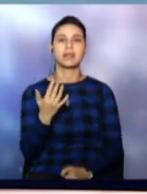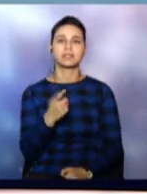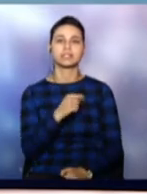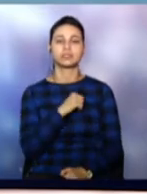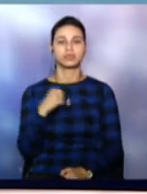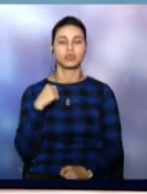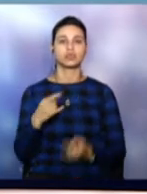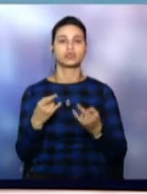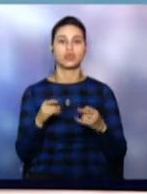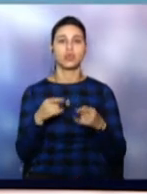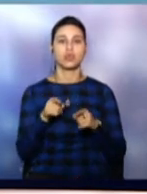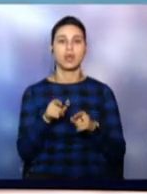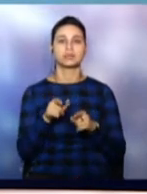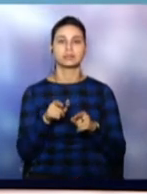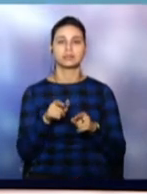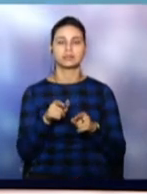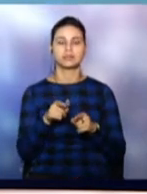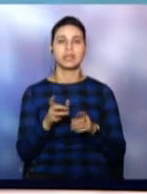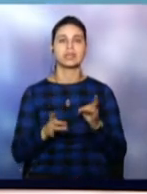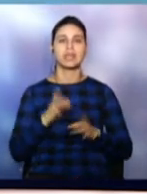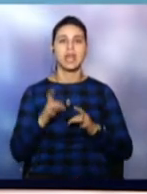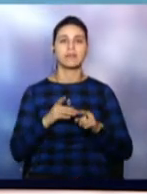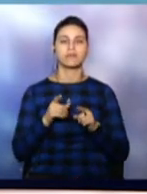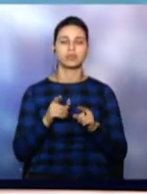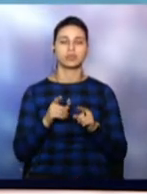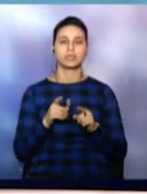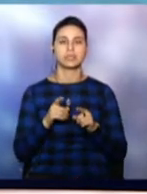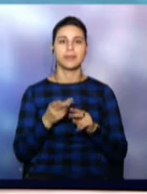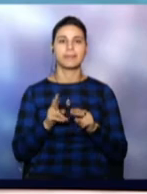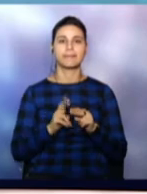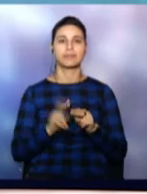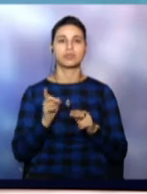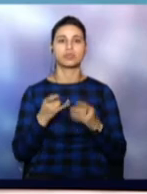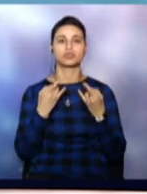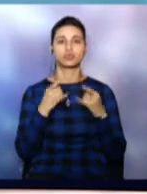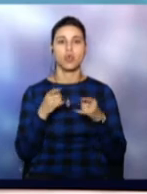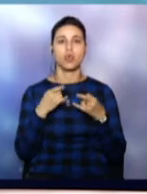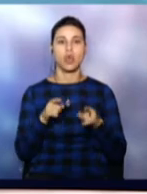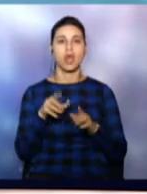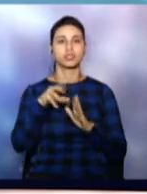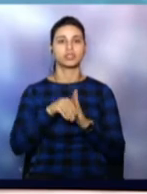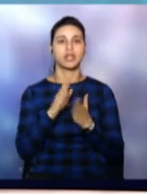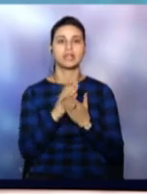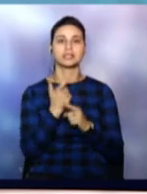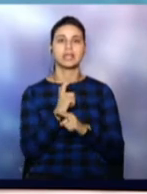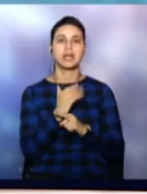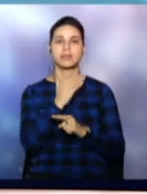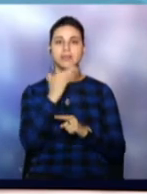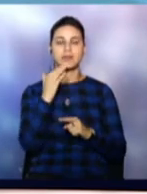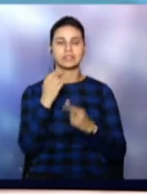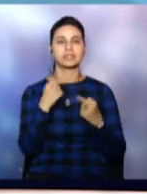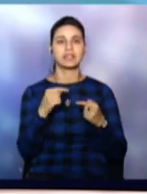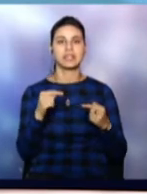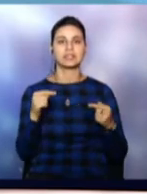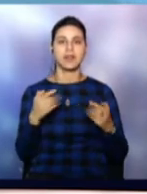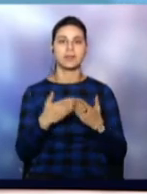თვითონ შოკოლადის ზეგავლენა ნერვულ სისტემაზე. ვინაიდან შოკოლადში არის ბევრი სხვადასხვა